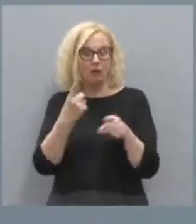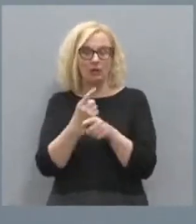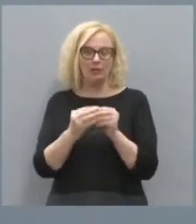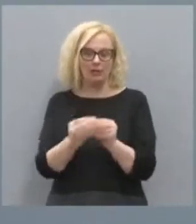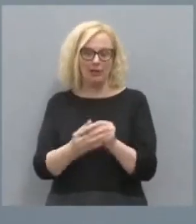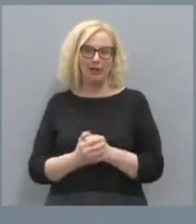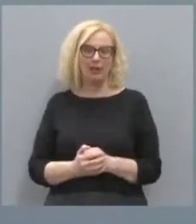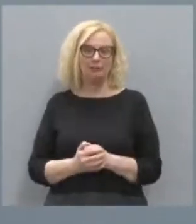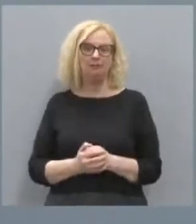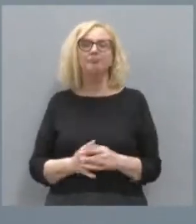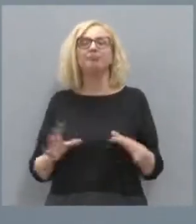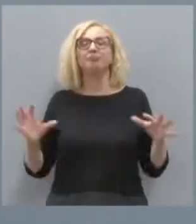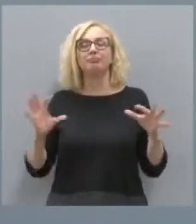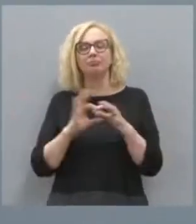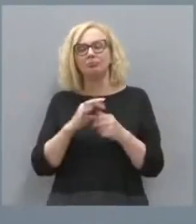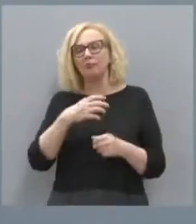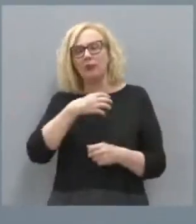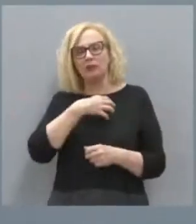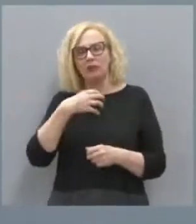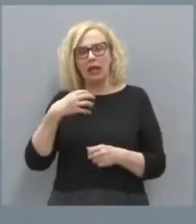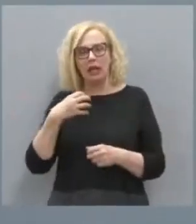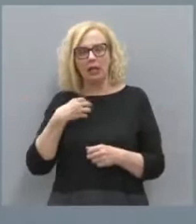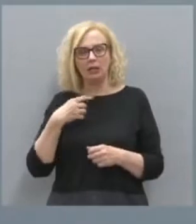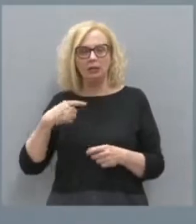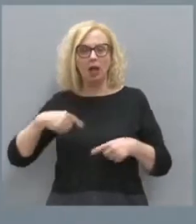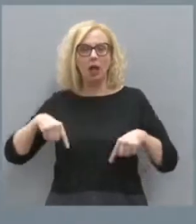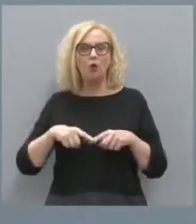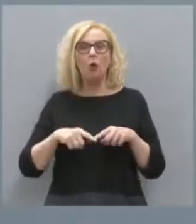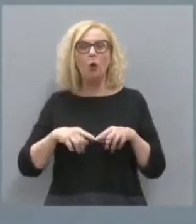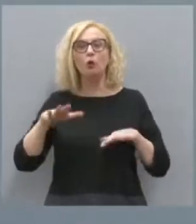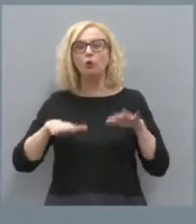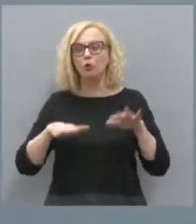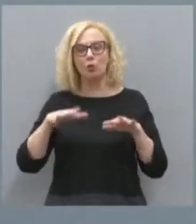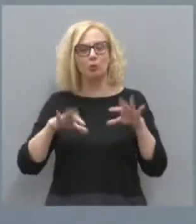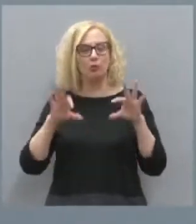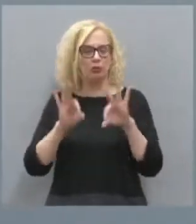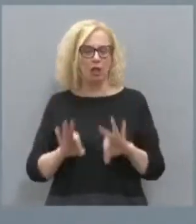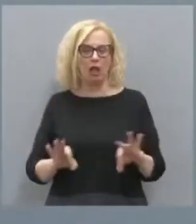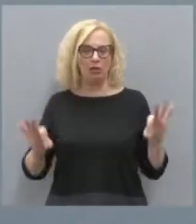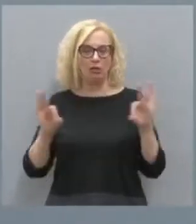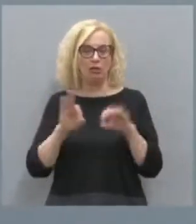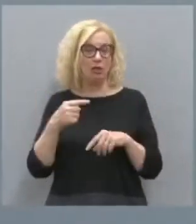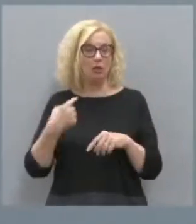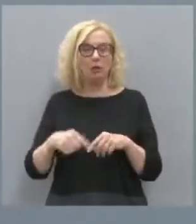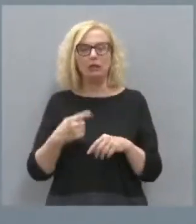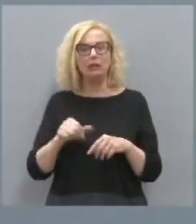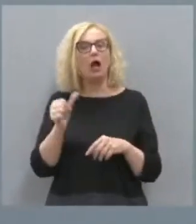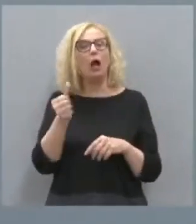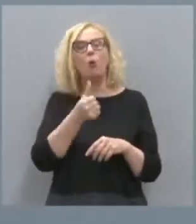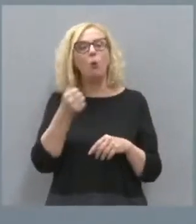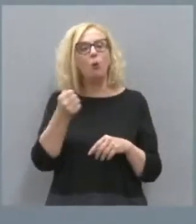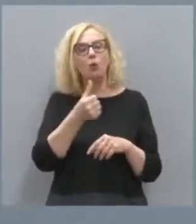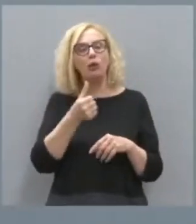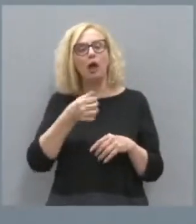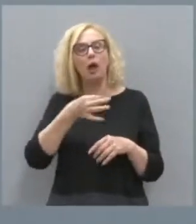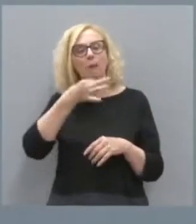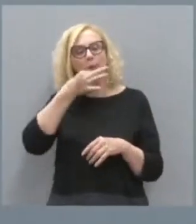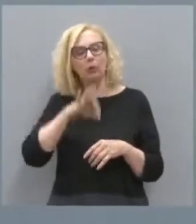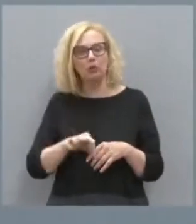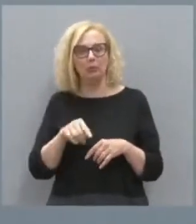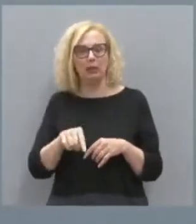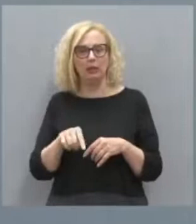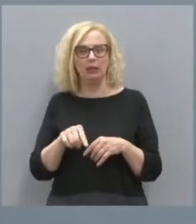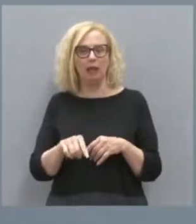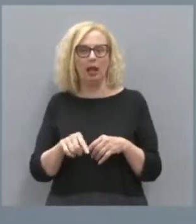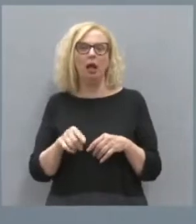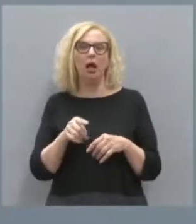scientifico non abbiamo dubbi che questa sia l'unica opportunità che abbiamo in questo momento per creare un